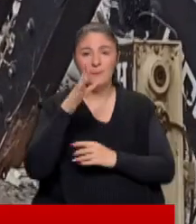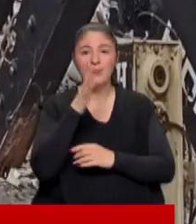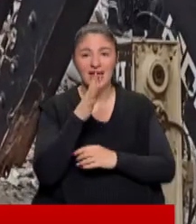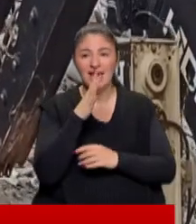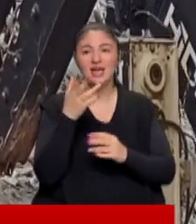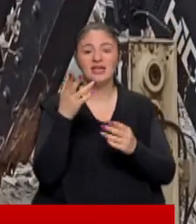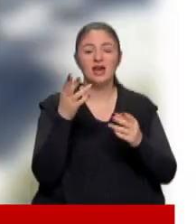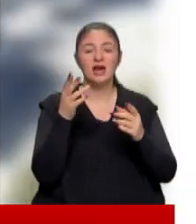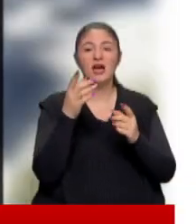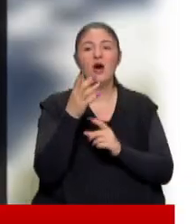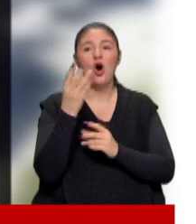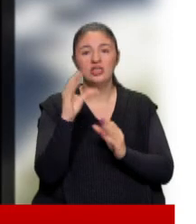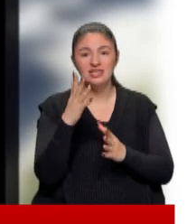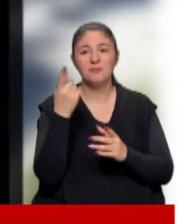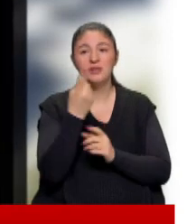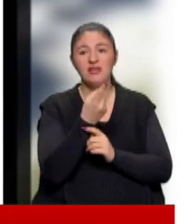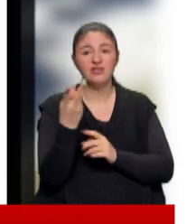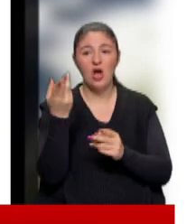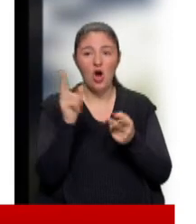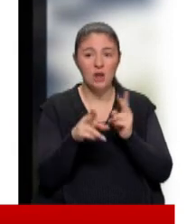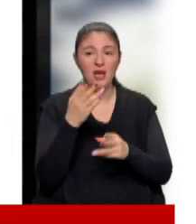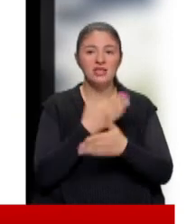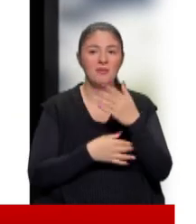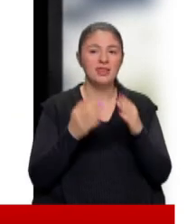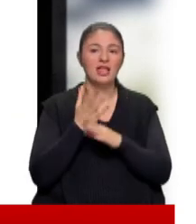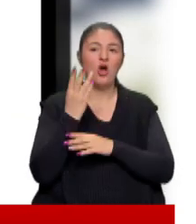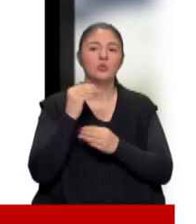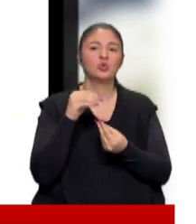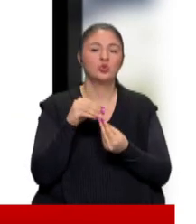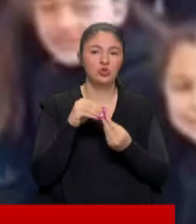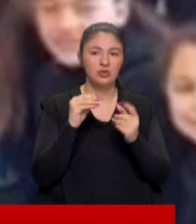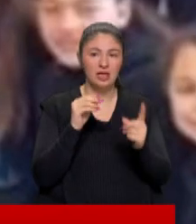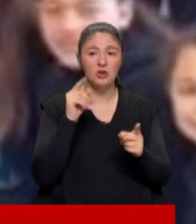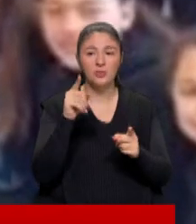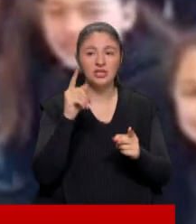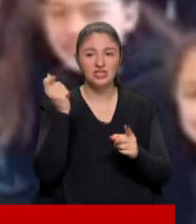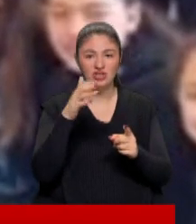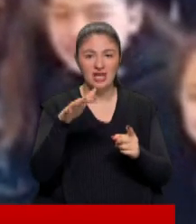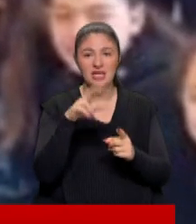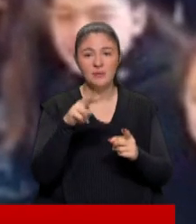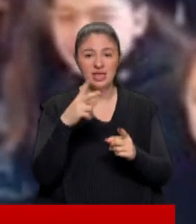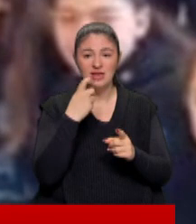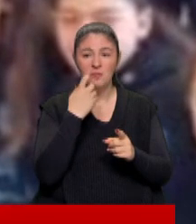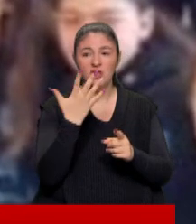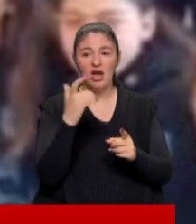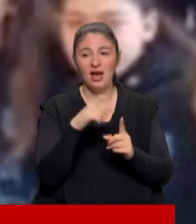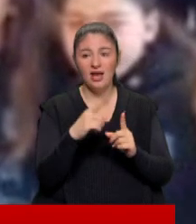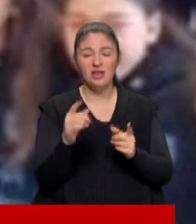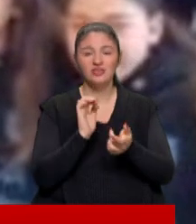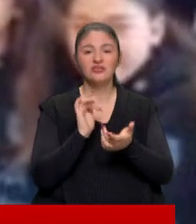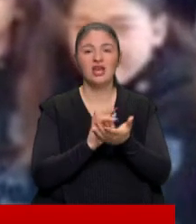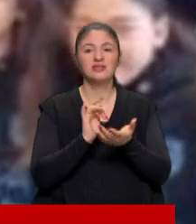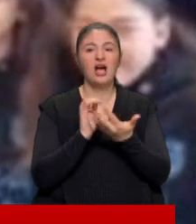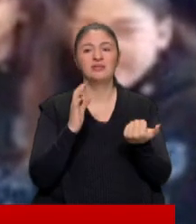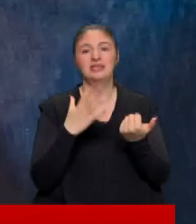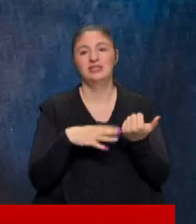bilinçli taksirle birden fazla insanın ölümüne ve yaralanmasına neden olma suçundan bu kişilerin 22 yıl 5 aya kadar